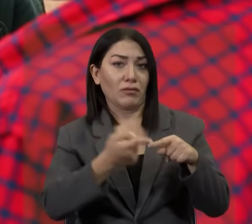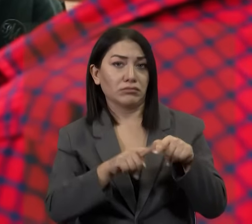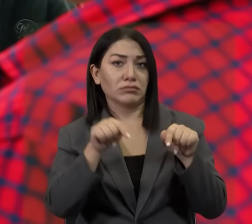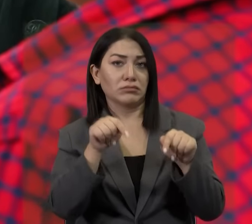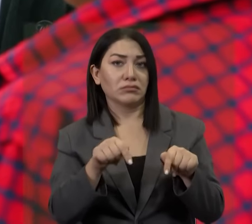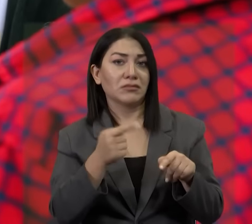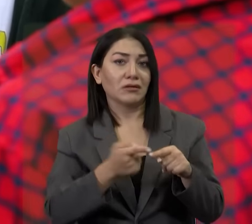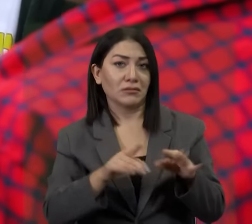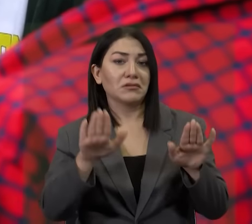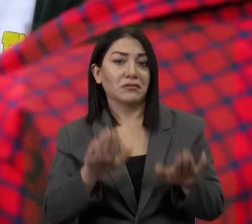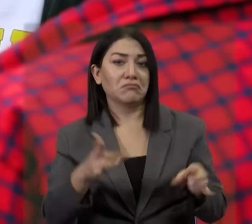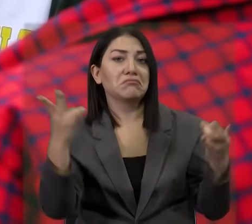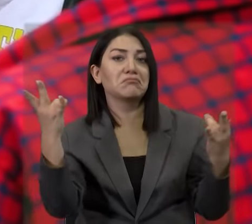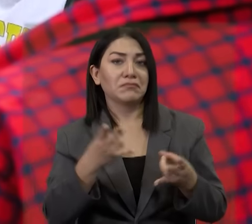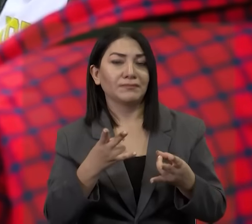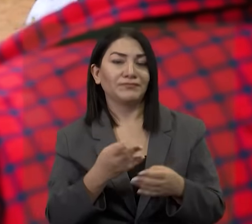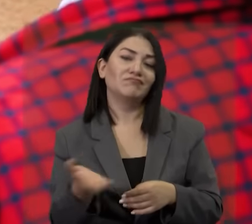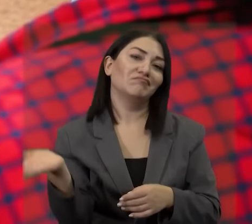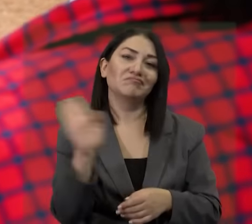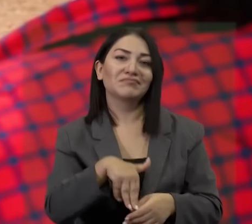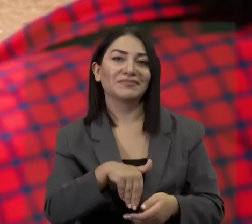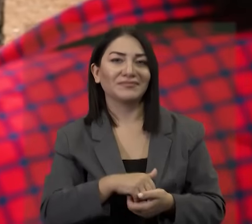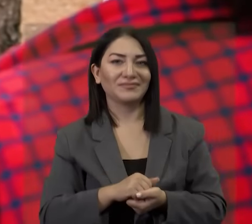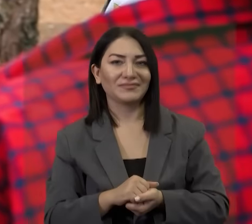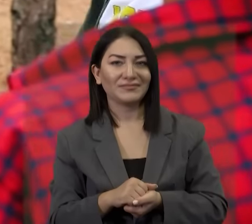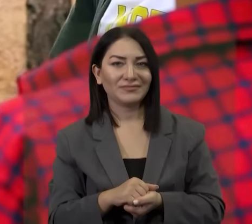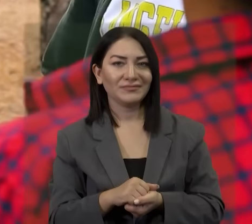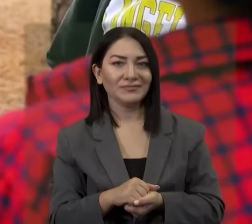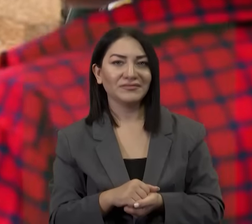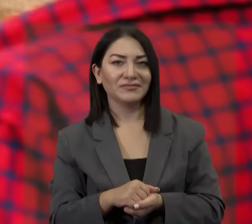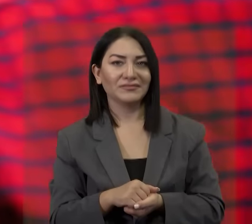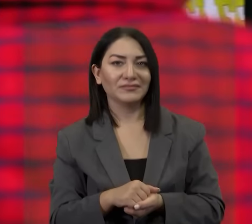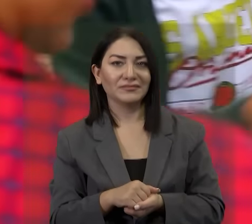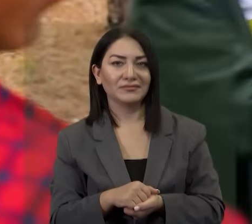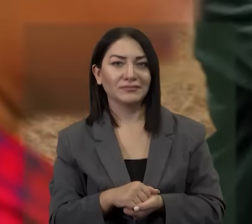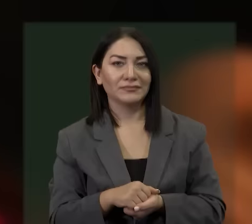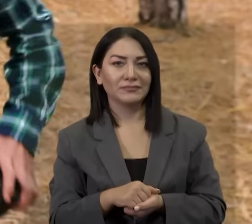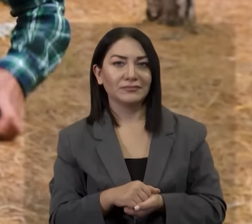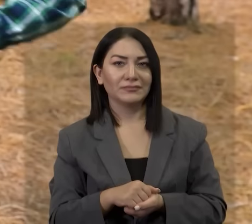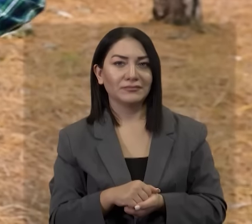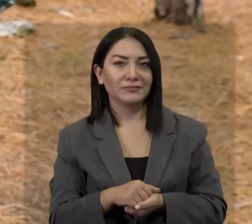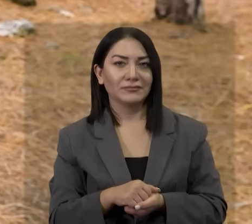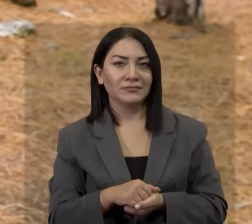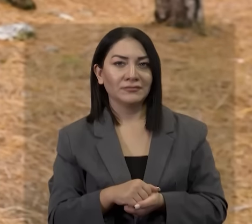էլ սպիտակ ավազը։ Մեզ հենց այդտեղ էլ պետք է դավիճան։ Գնացինք։ Գնացինք։